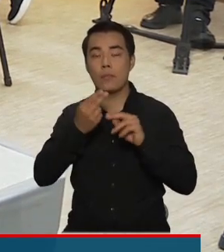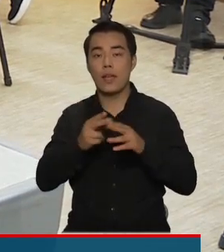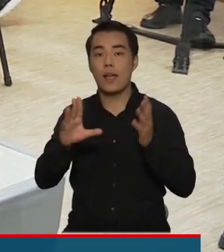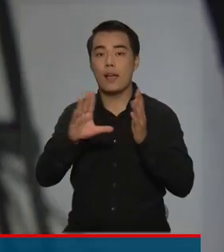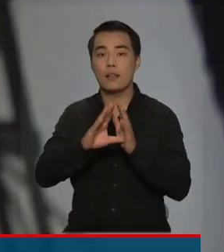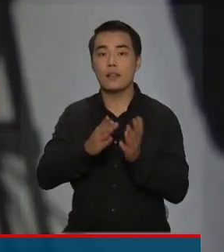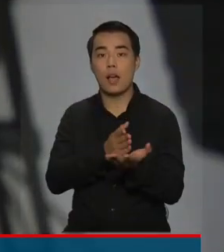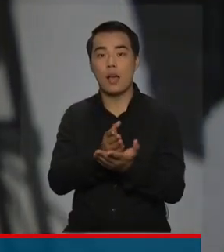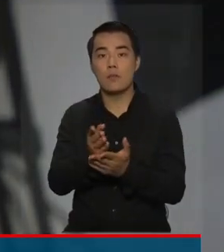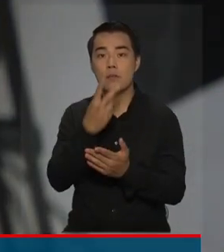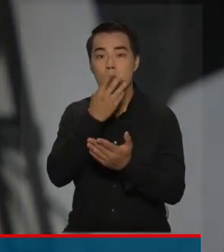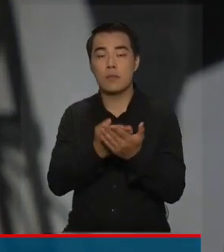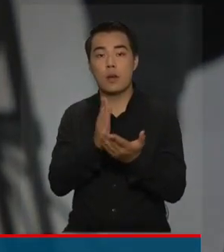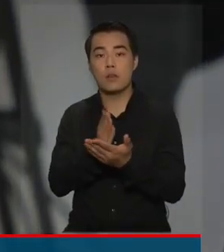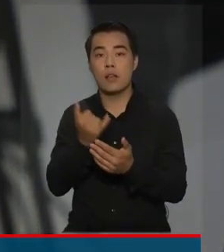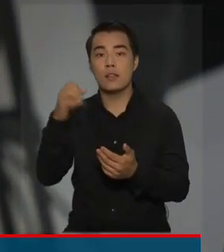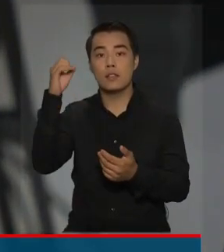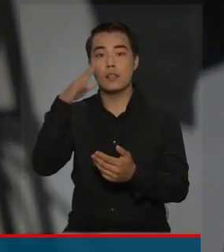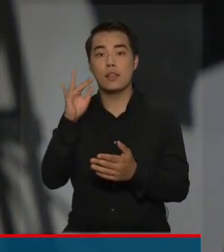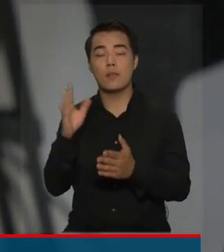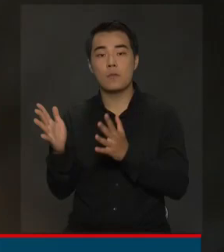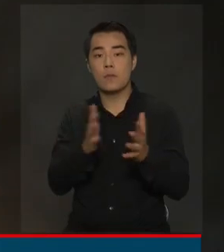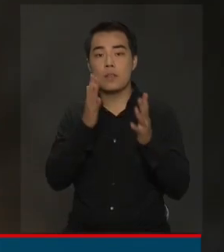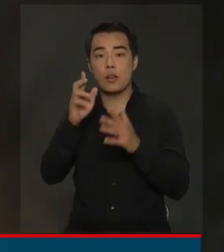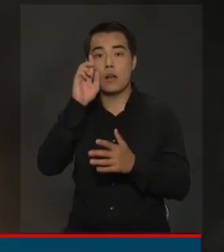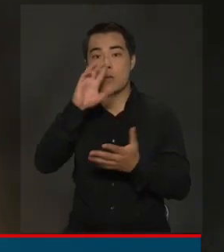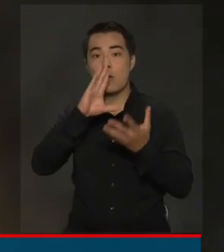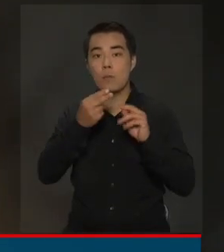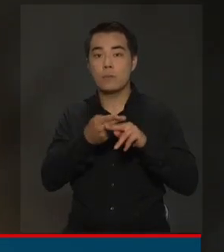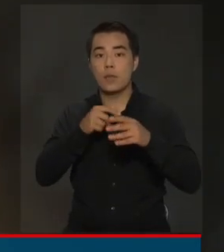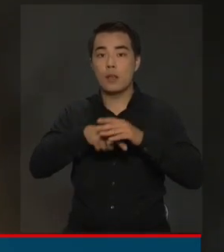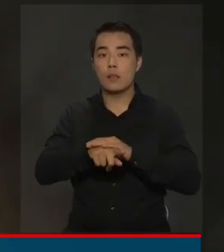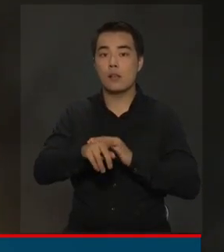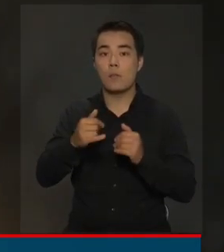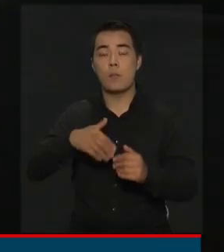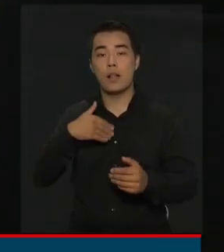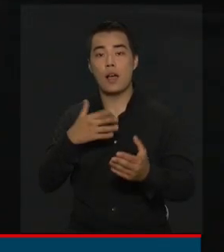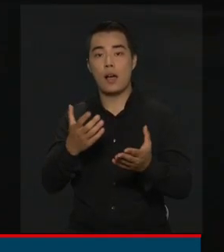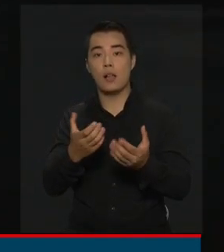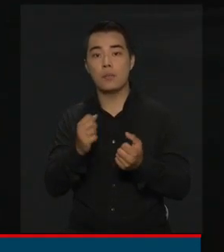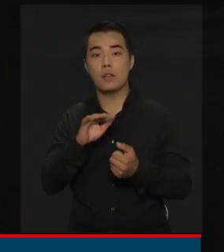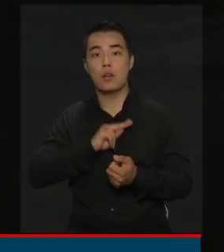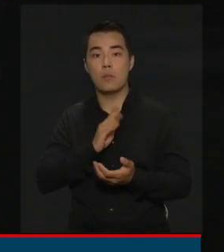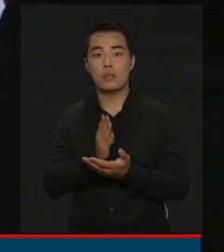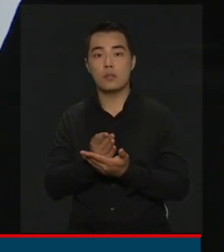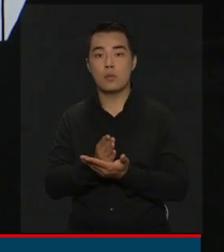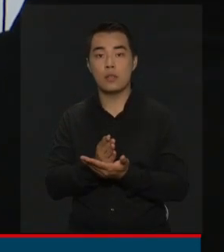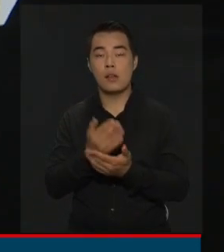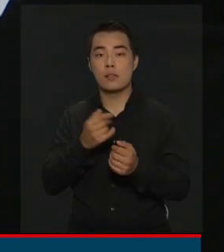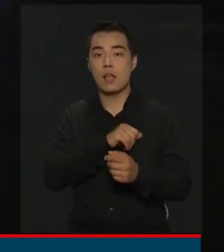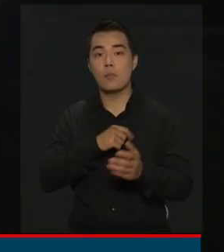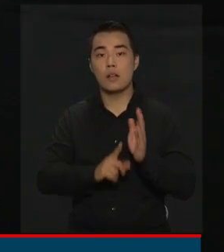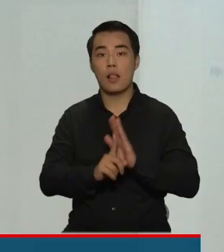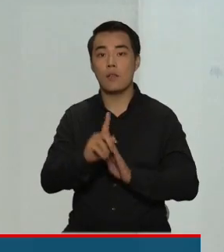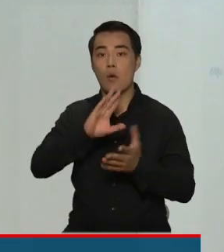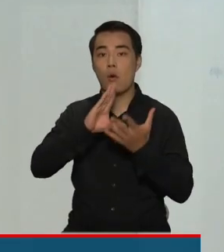көздерін бағындырсақ деп әуре. Күннің көзі желдің өтінде отырған елдер оларды тиімді пайдаланып, түрлі қарекет жасап жатыр. Ең бастысы энергияның